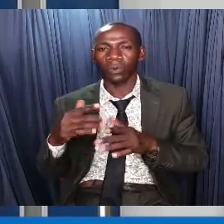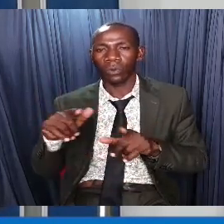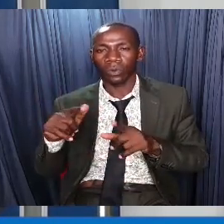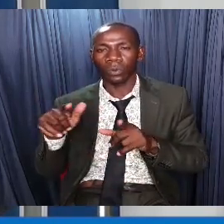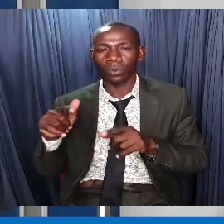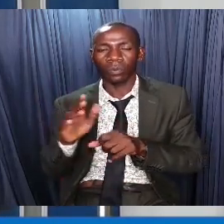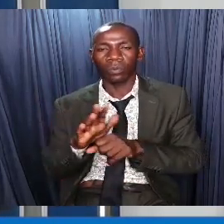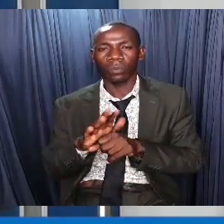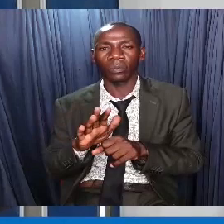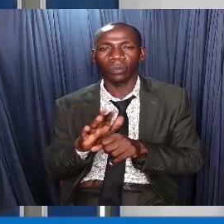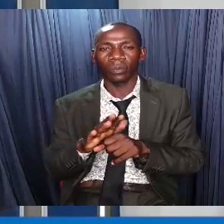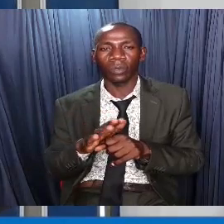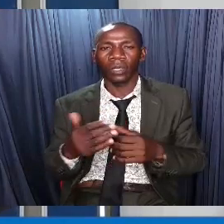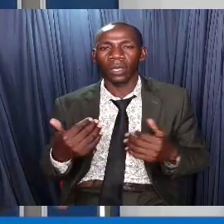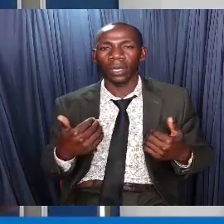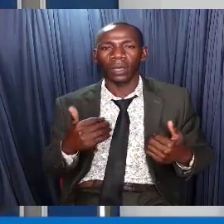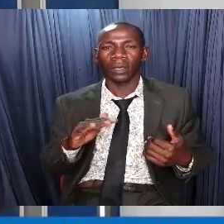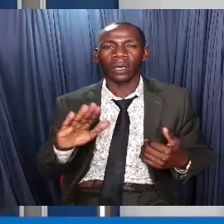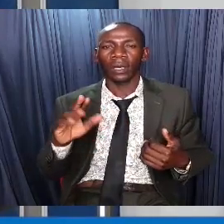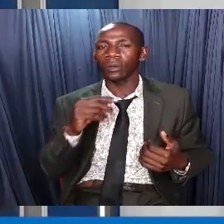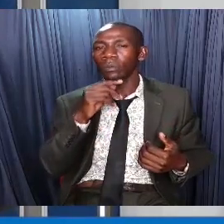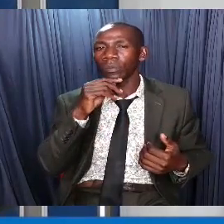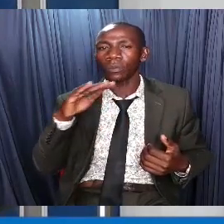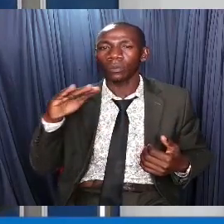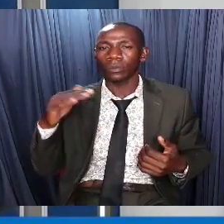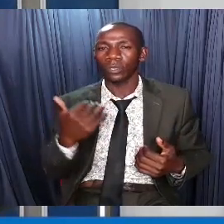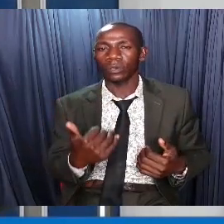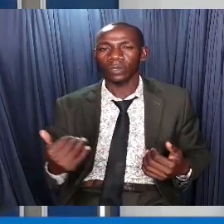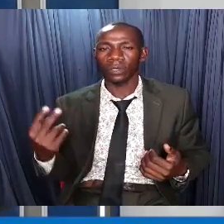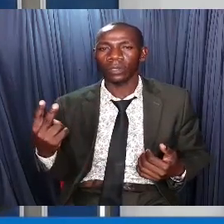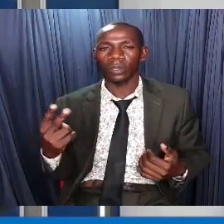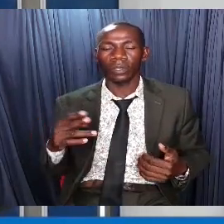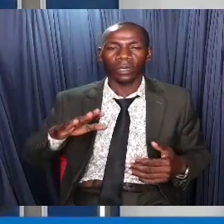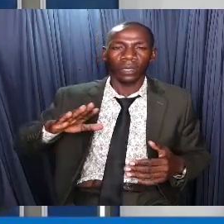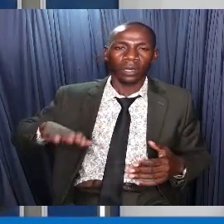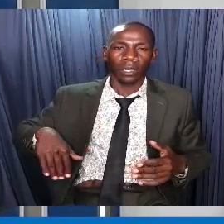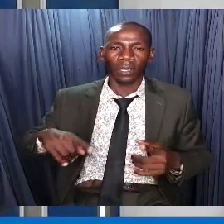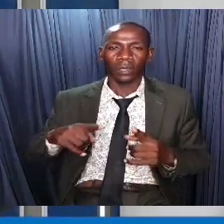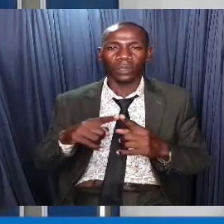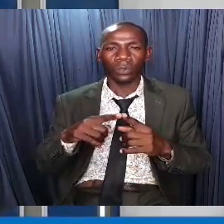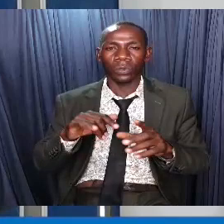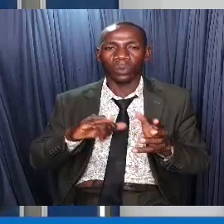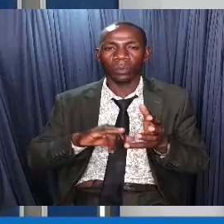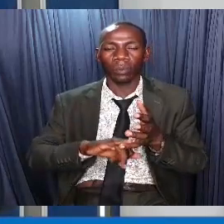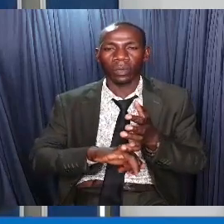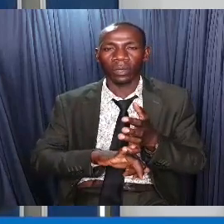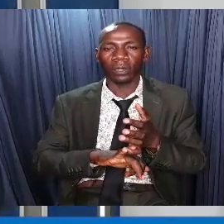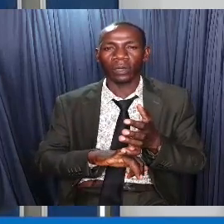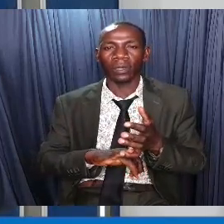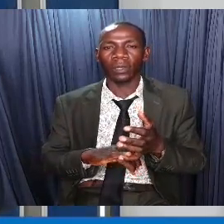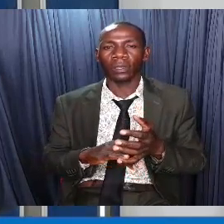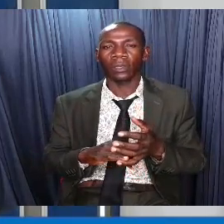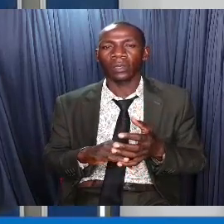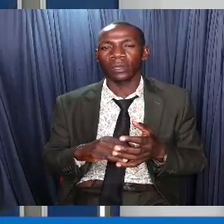a plot, so many rooms. Ana watoto wake wawili tu. He had his two children. Amechelewa kuoa alikuwa anafanya municipal council hapo. He was late to marry, was